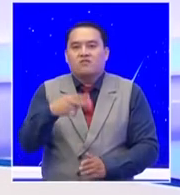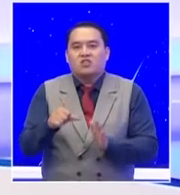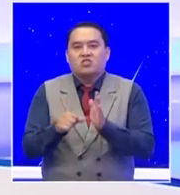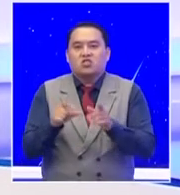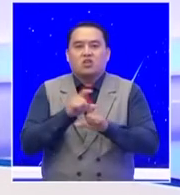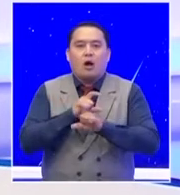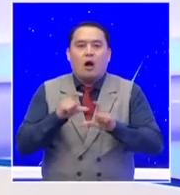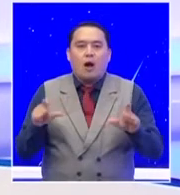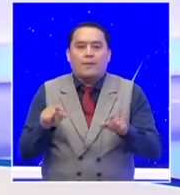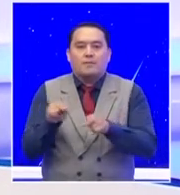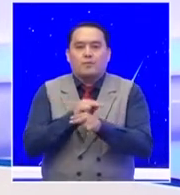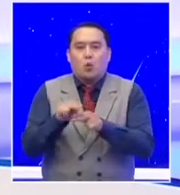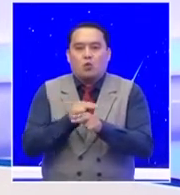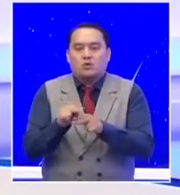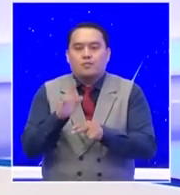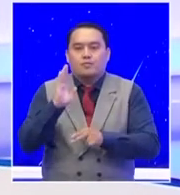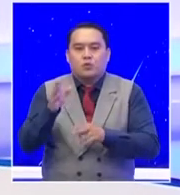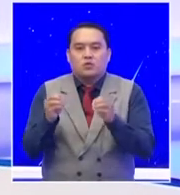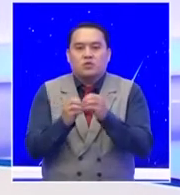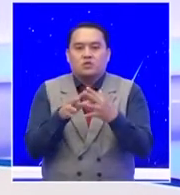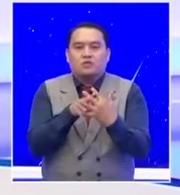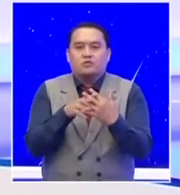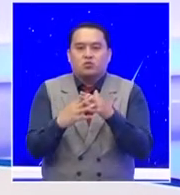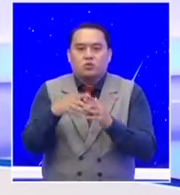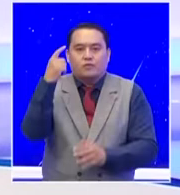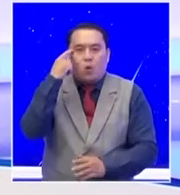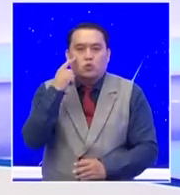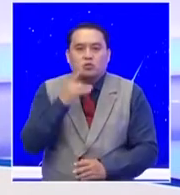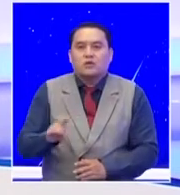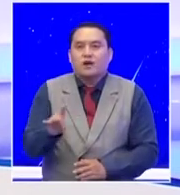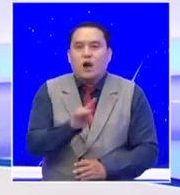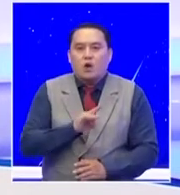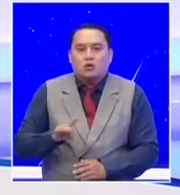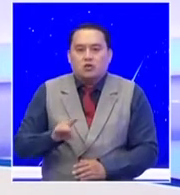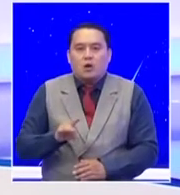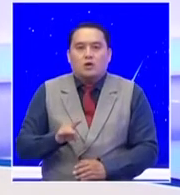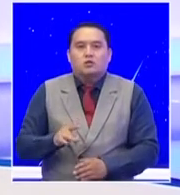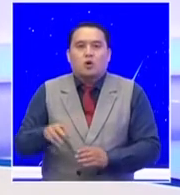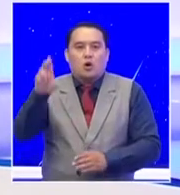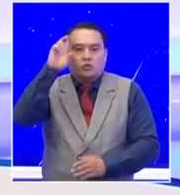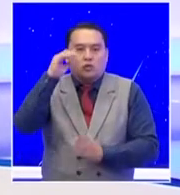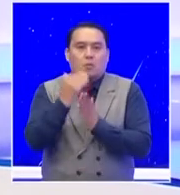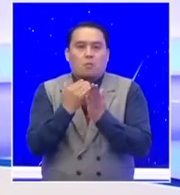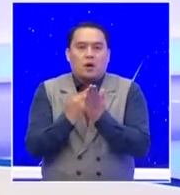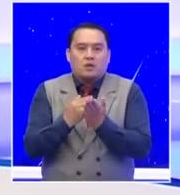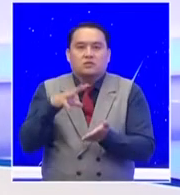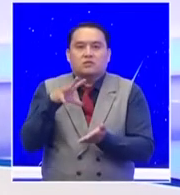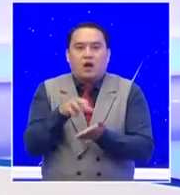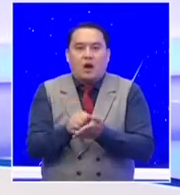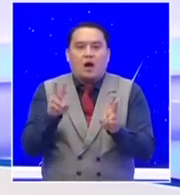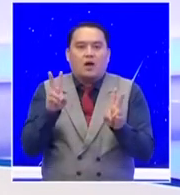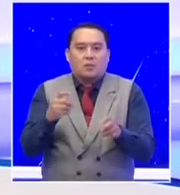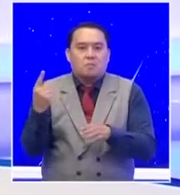26 объектов приведут в порядок во всех 10 сельских округах Коксусского района. Здесь, благодаря госпрограмме «Дорожная карта